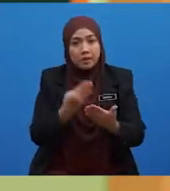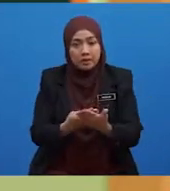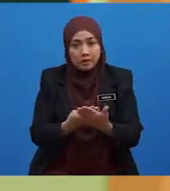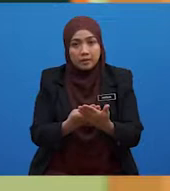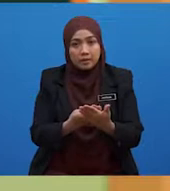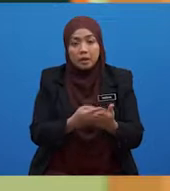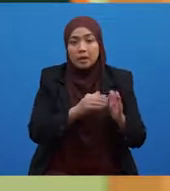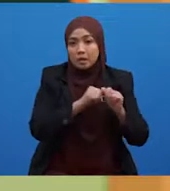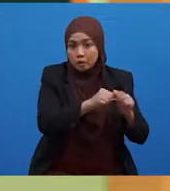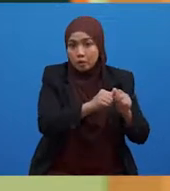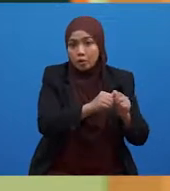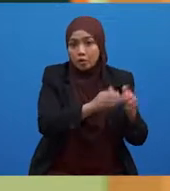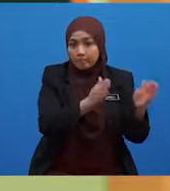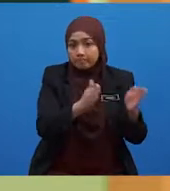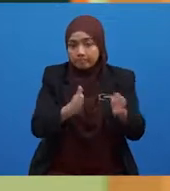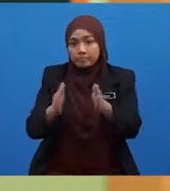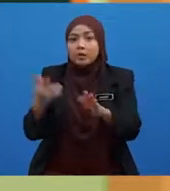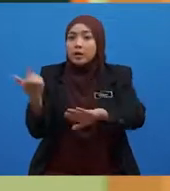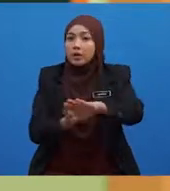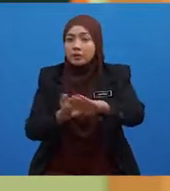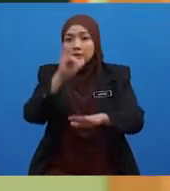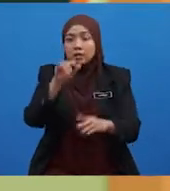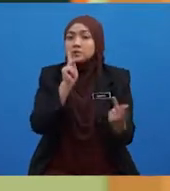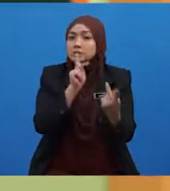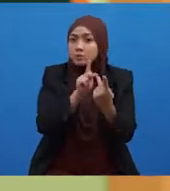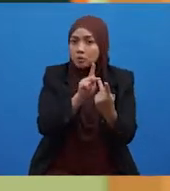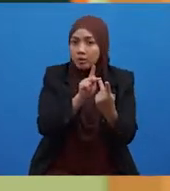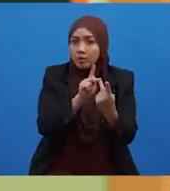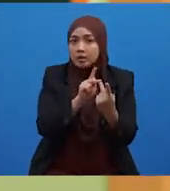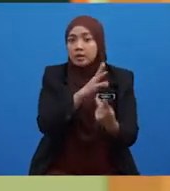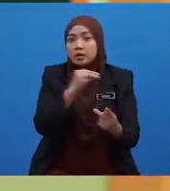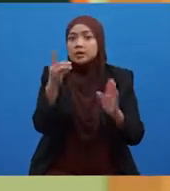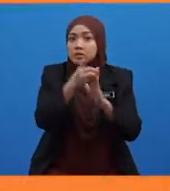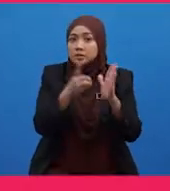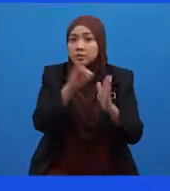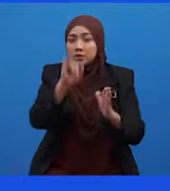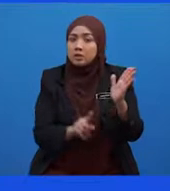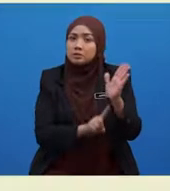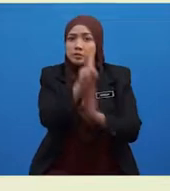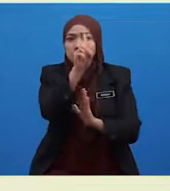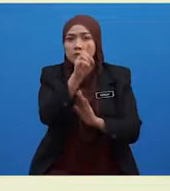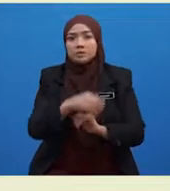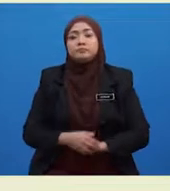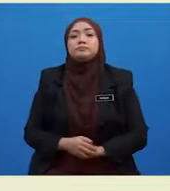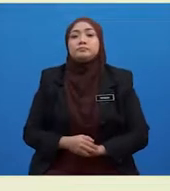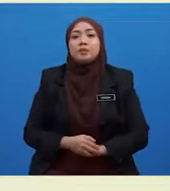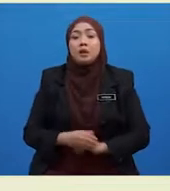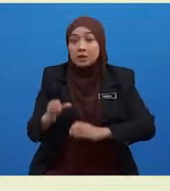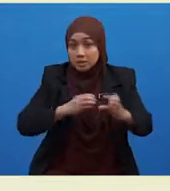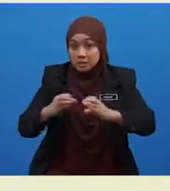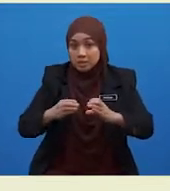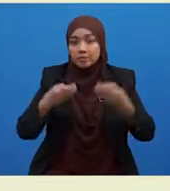mengikut prinsip-prinsip latihan yang sesuai serta disiplin yang tinggi. Kecergasan